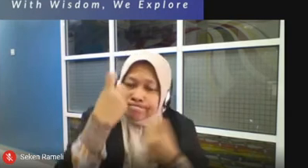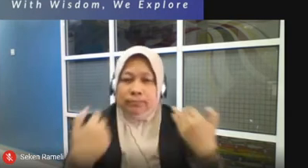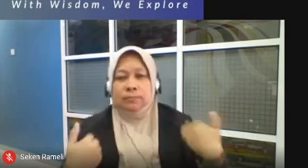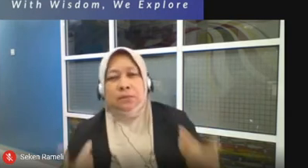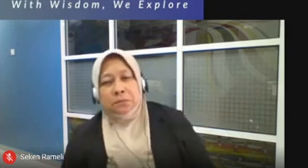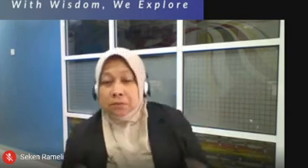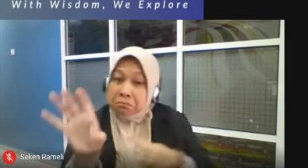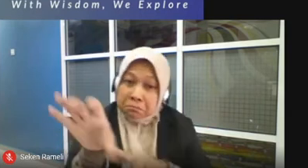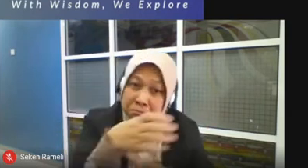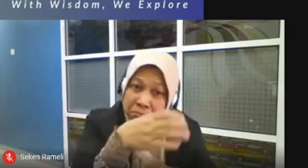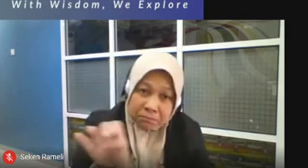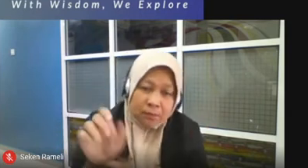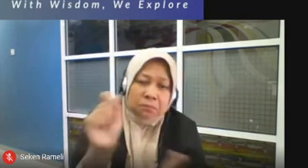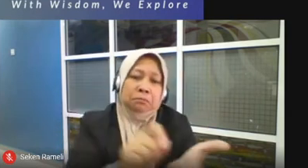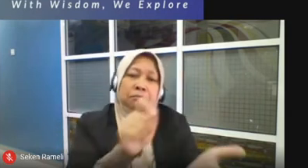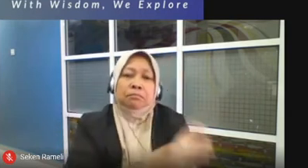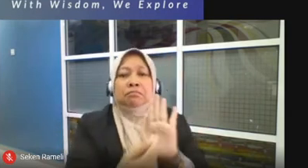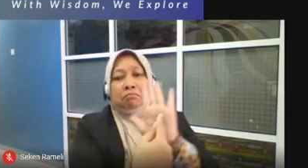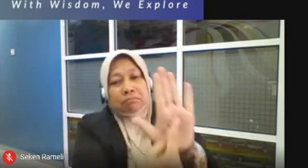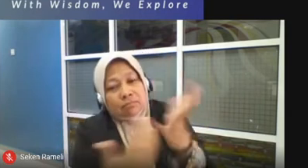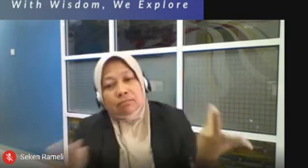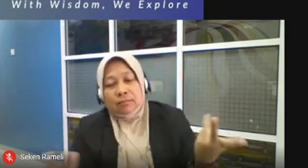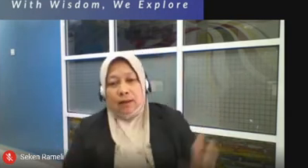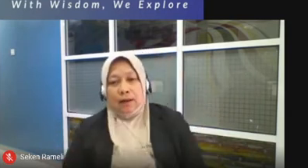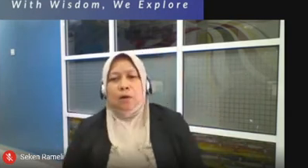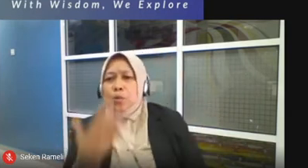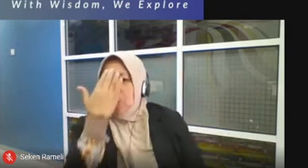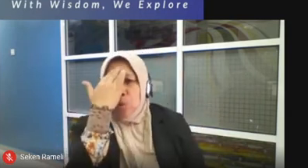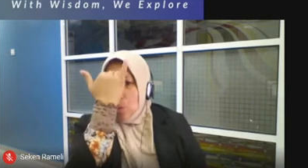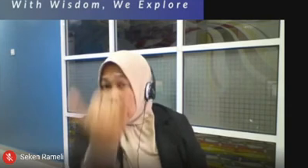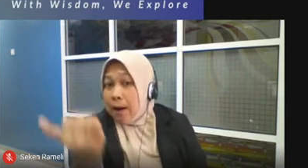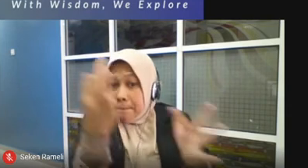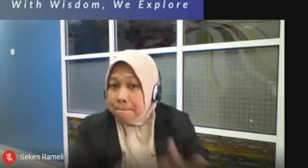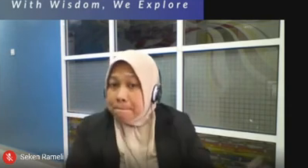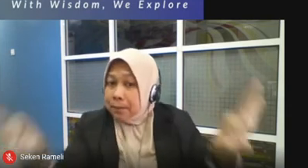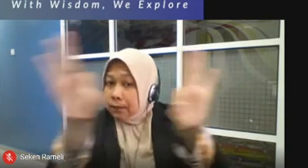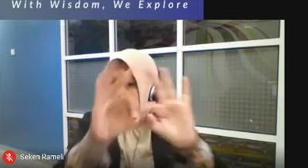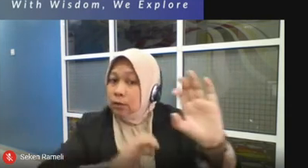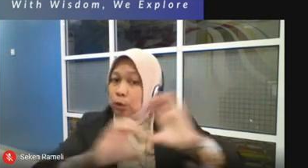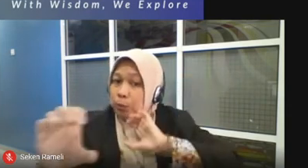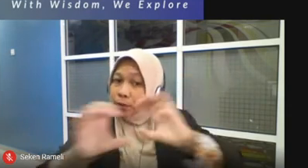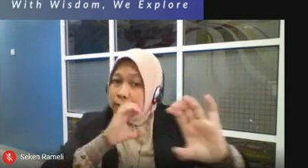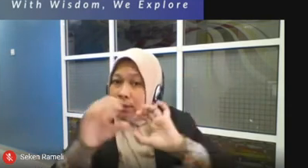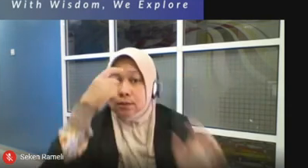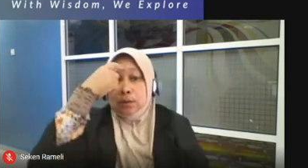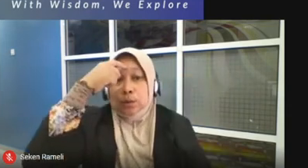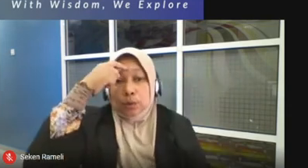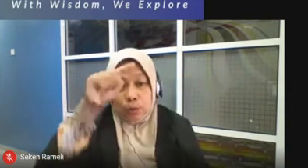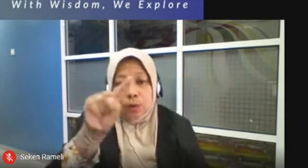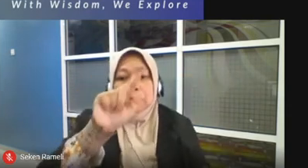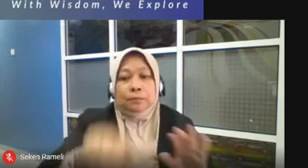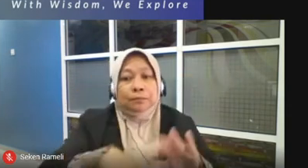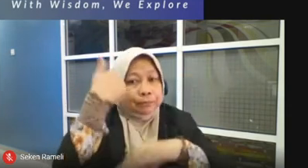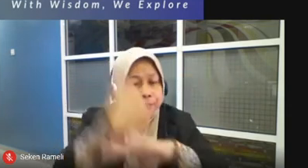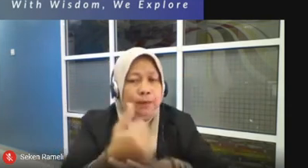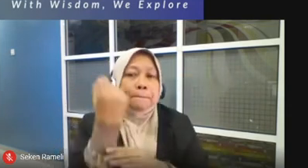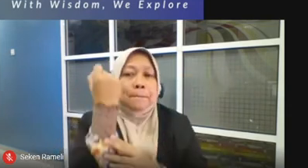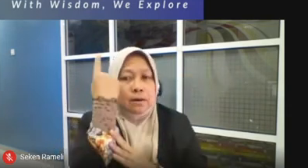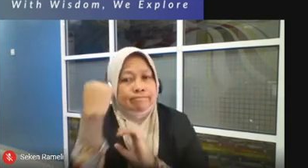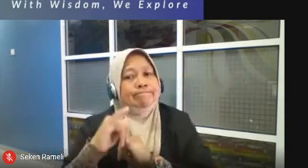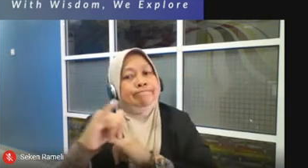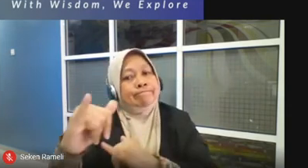badan, mungkin tulisan dan sebagainya. Jadi kenapa pentingnya komunikasi ni? Pertama sekali untuk mewujudkan